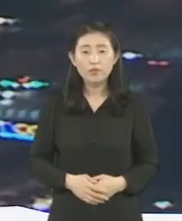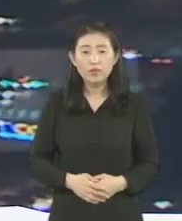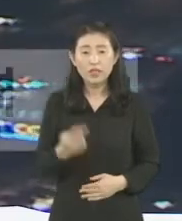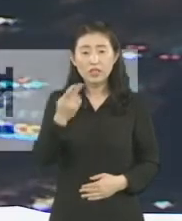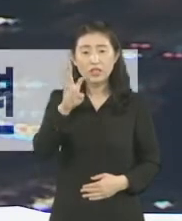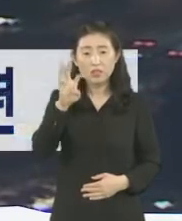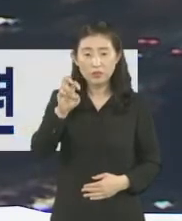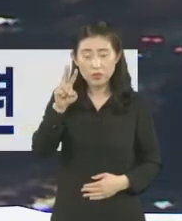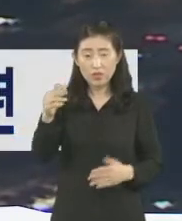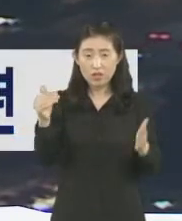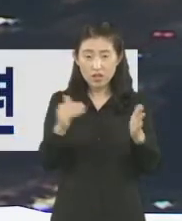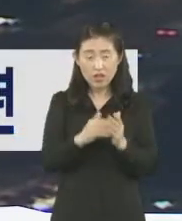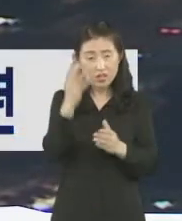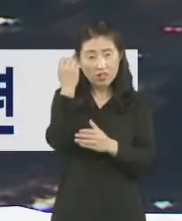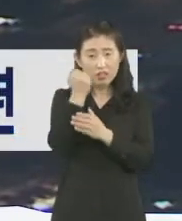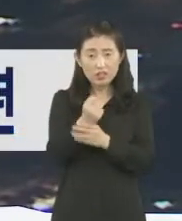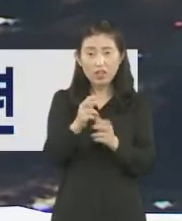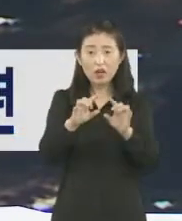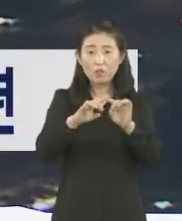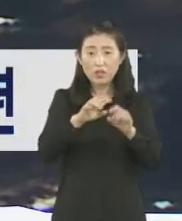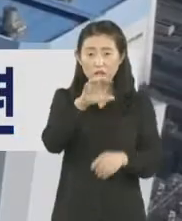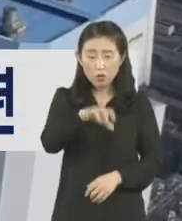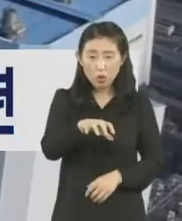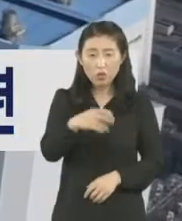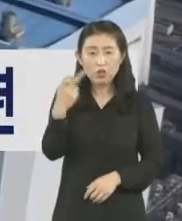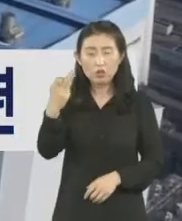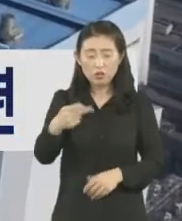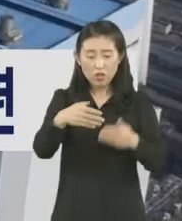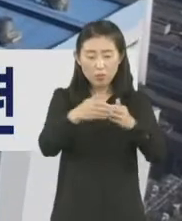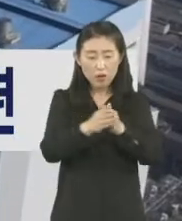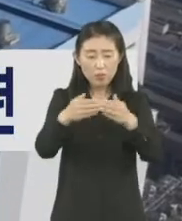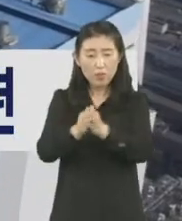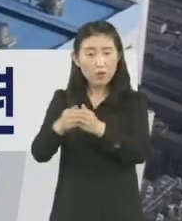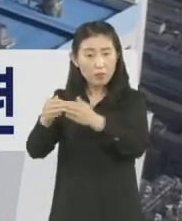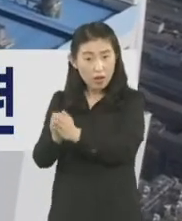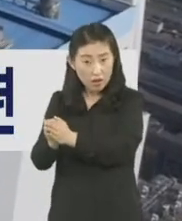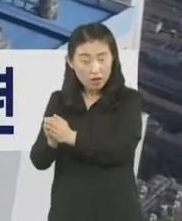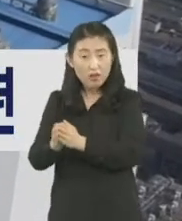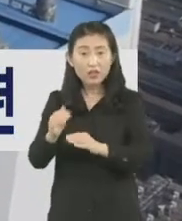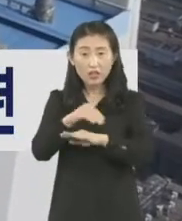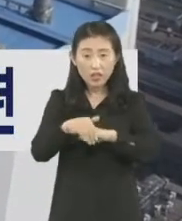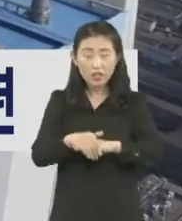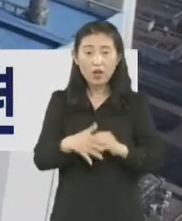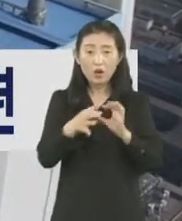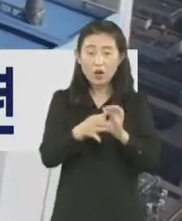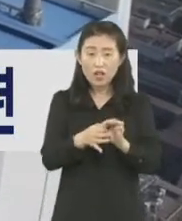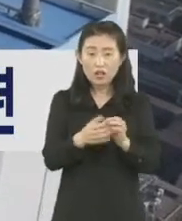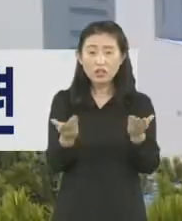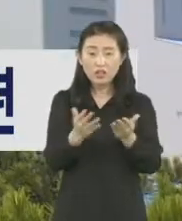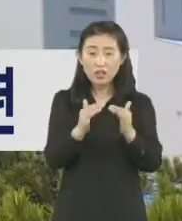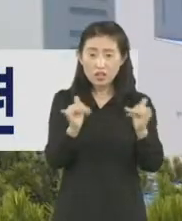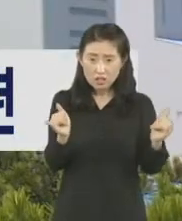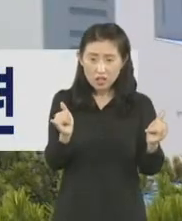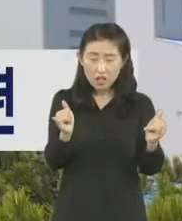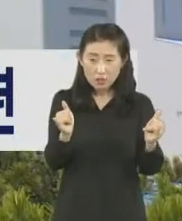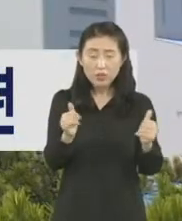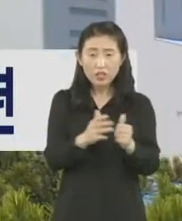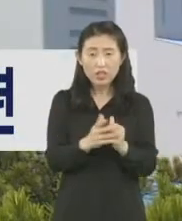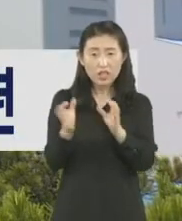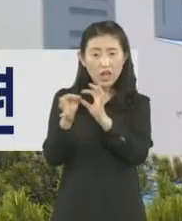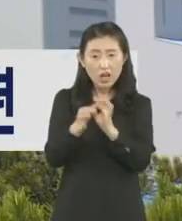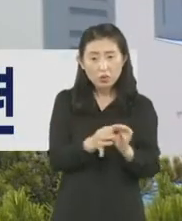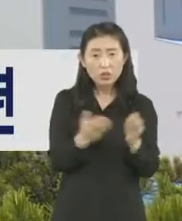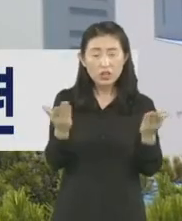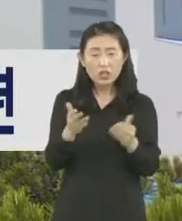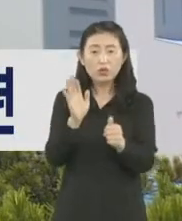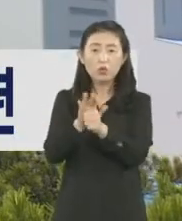2030 2년까지 의 석탄 화력발전소 심히 길을 순차적으로 배 쇄 하는 충남도가 관련산업 종사자 고용 대책마련에 나서